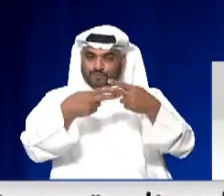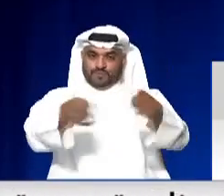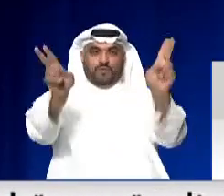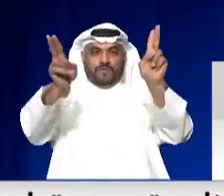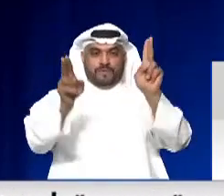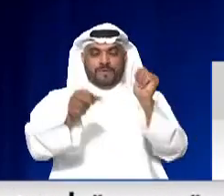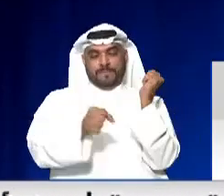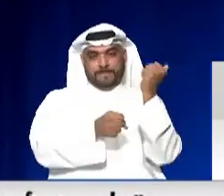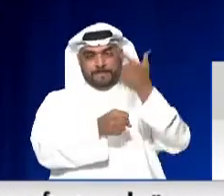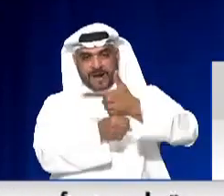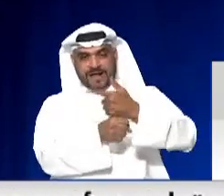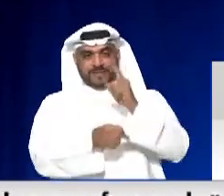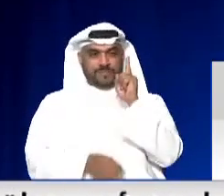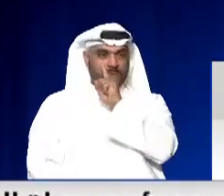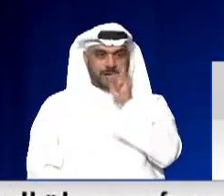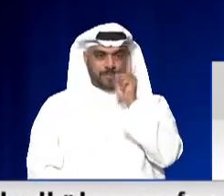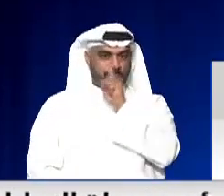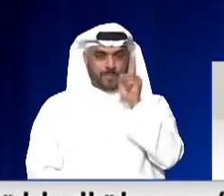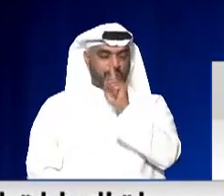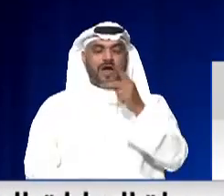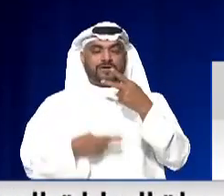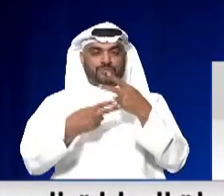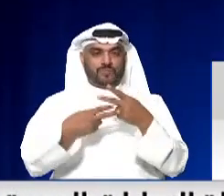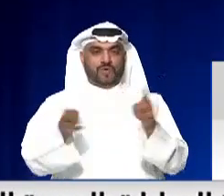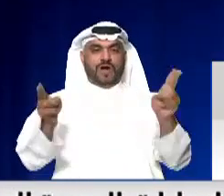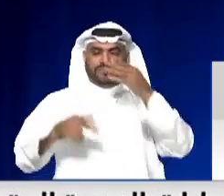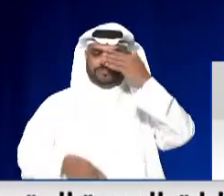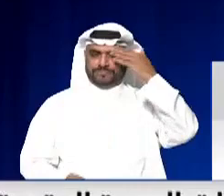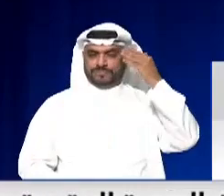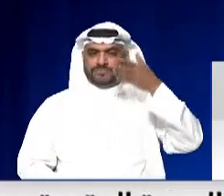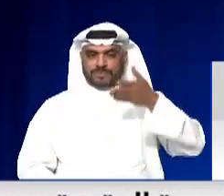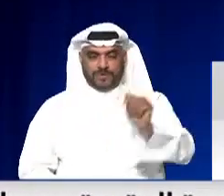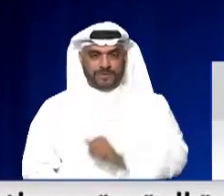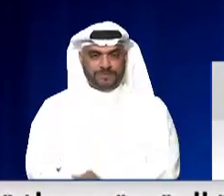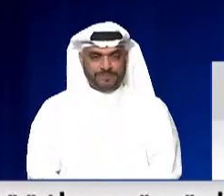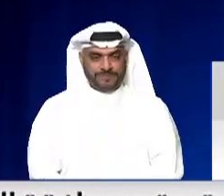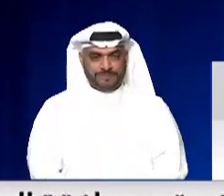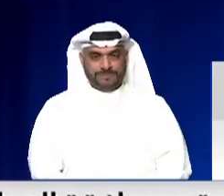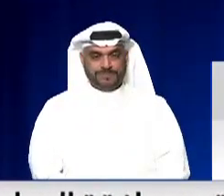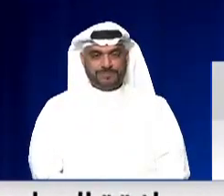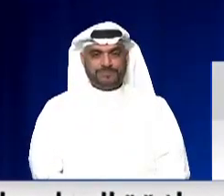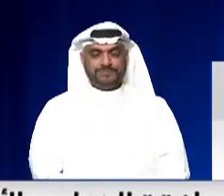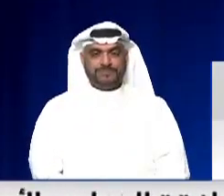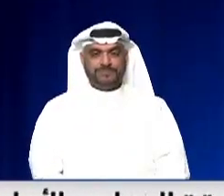العربية المتحدة بتعيينه نائبا لحاكم إمارة أبو ظبي.